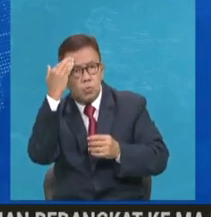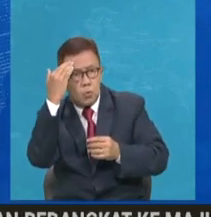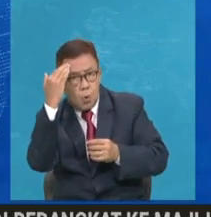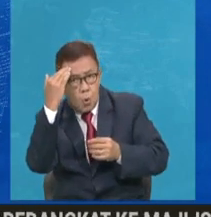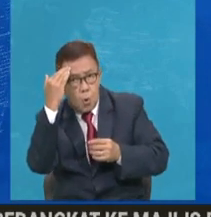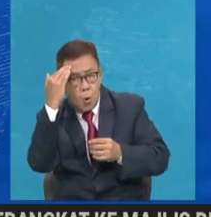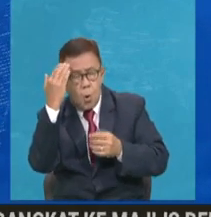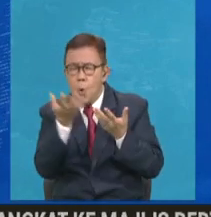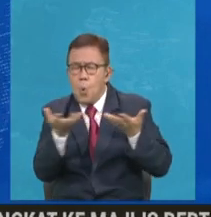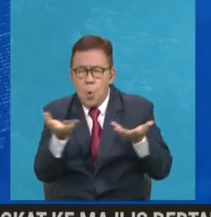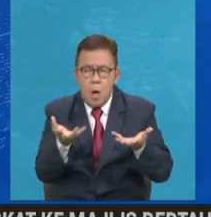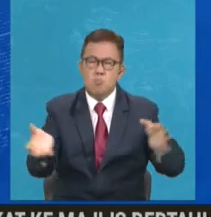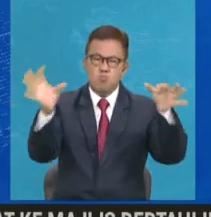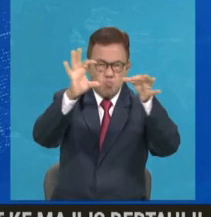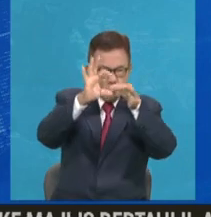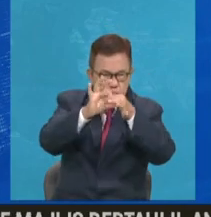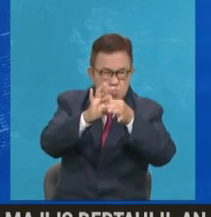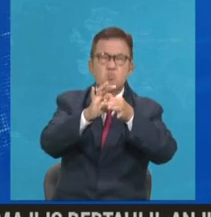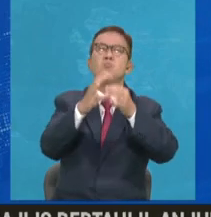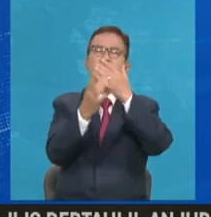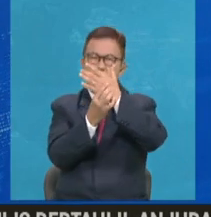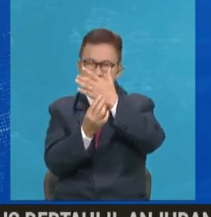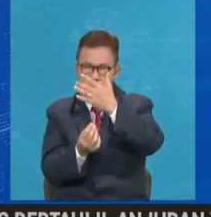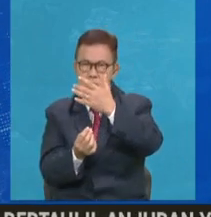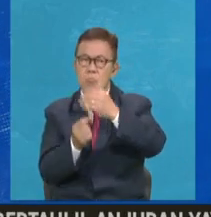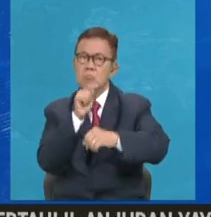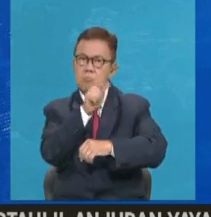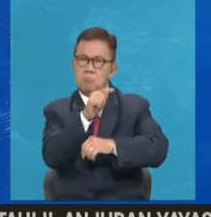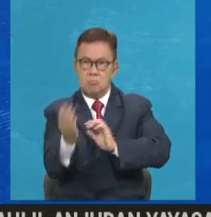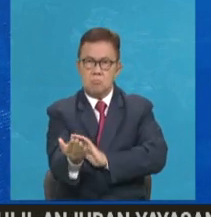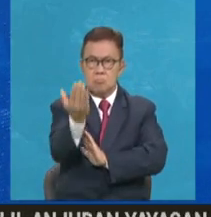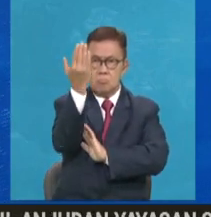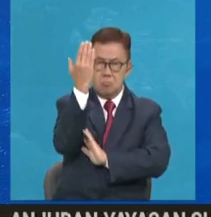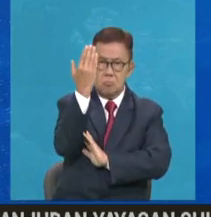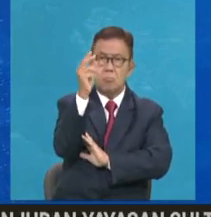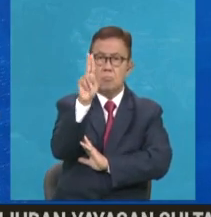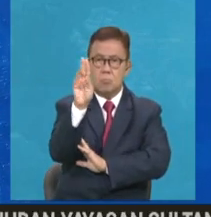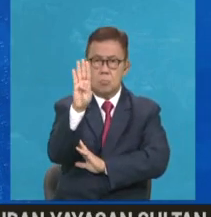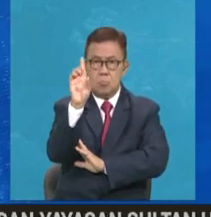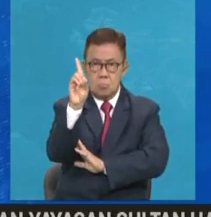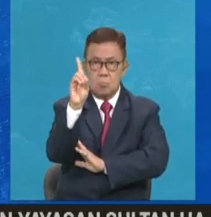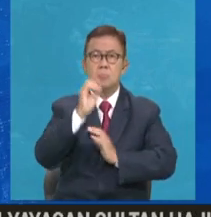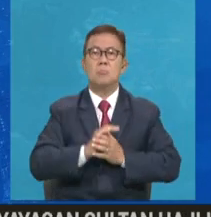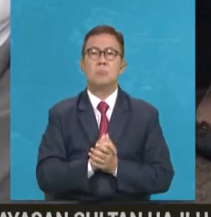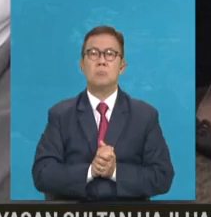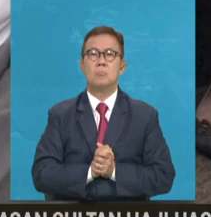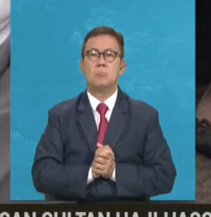apa yang dipelajari berkaitan dengan tenaga minyak forum diadakan pagi tadi di yobd